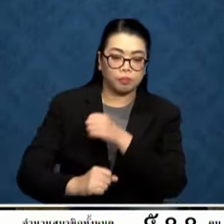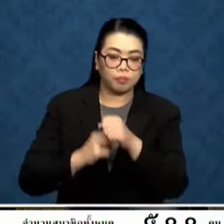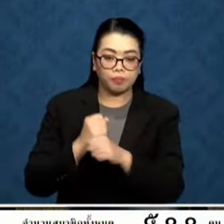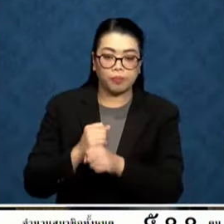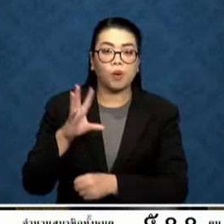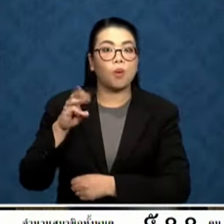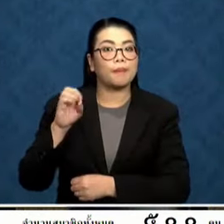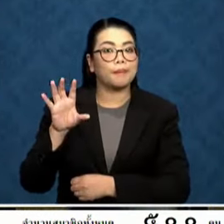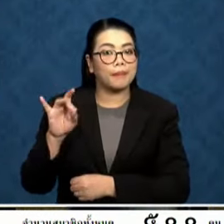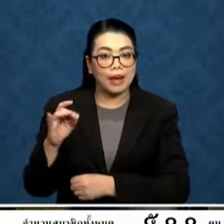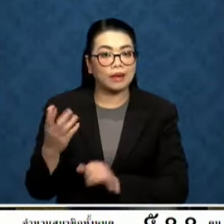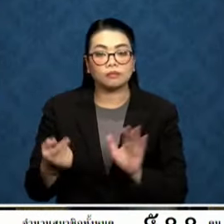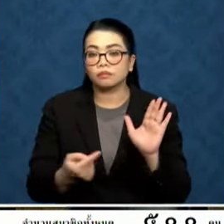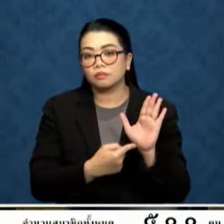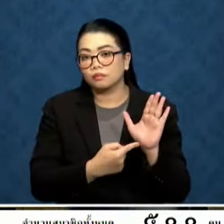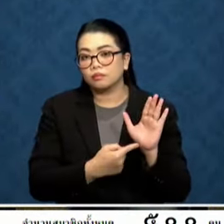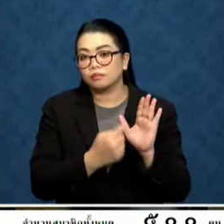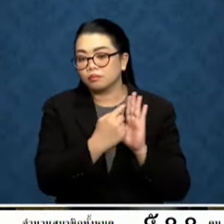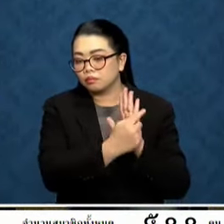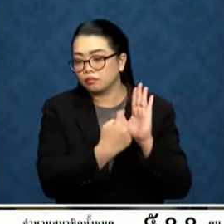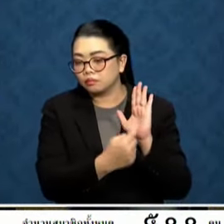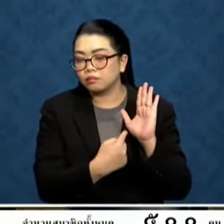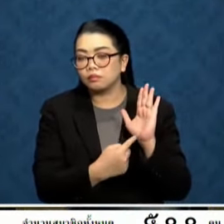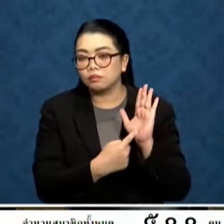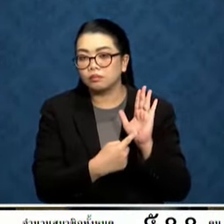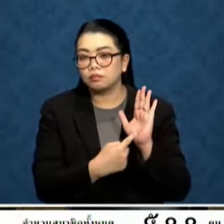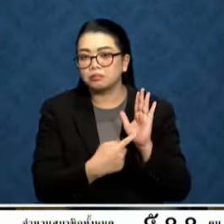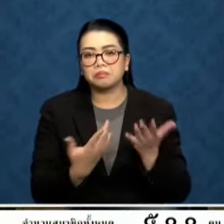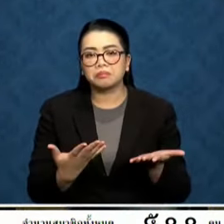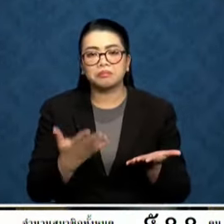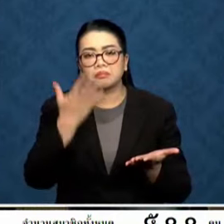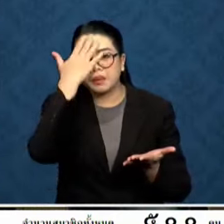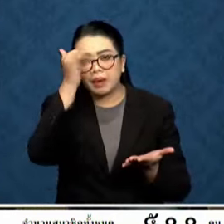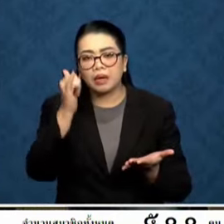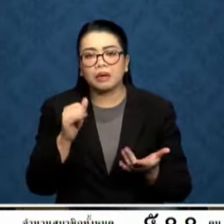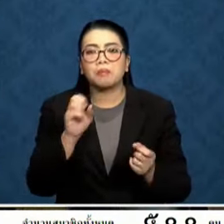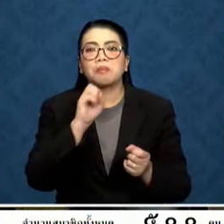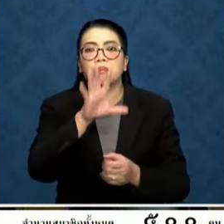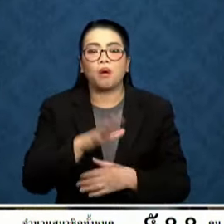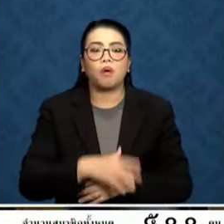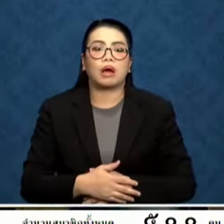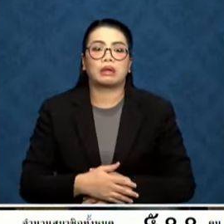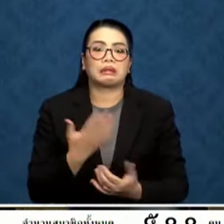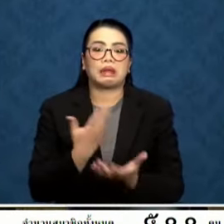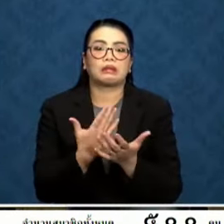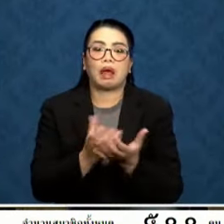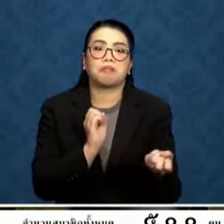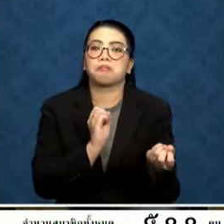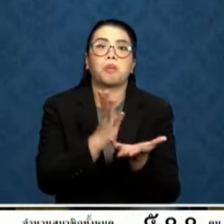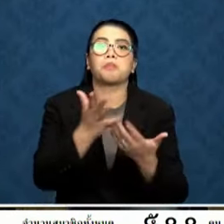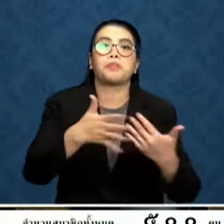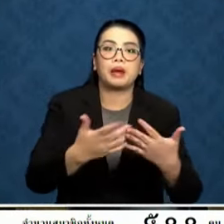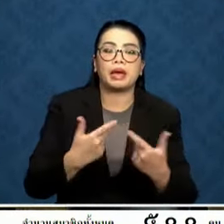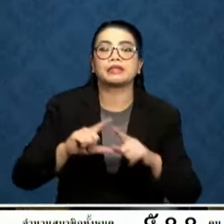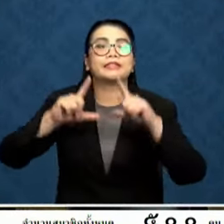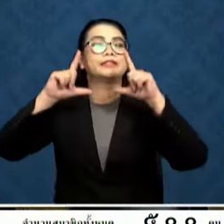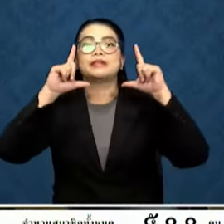2568จึงมีลักษณะที่ผมเรียกว่าเจ๊งไม่ว่าแต่เหน้าไม่ได้